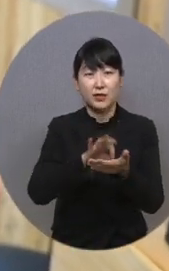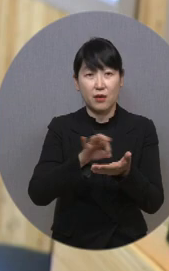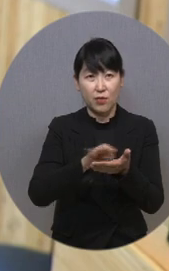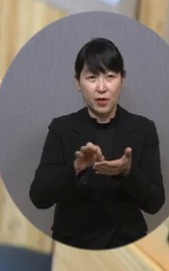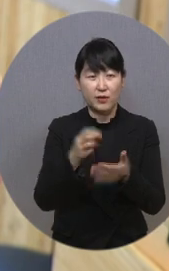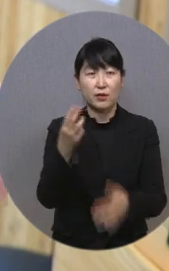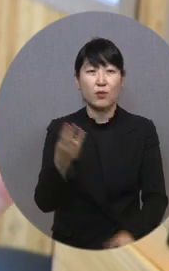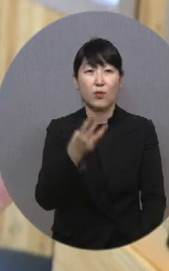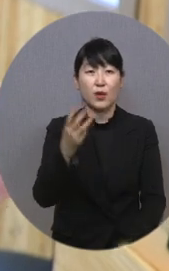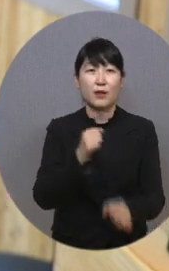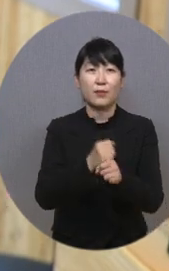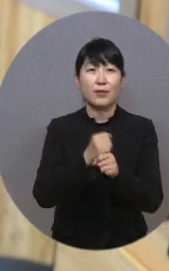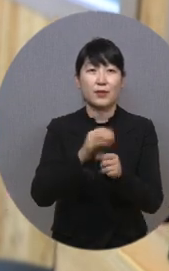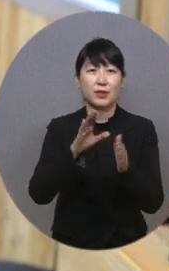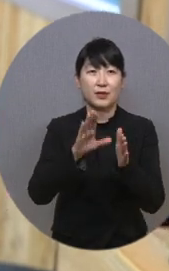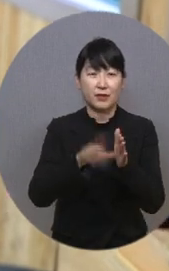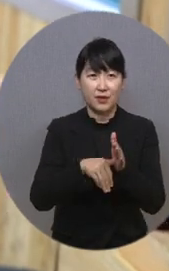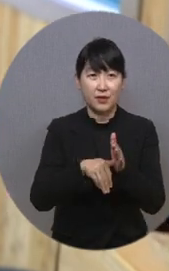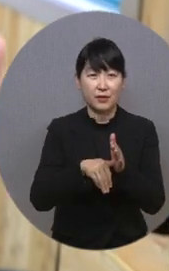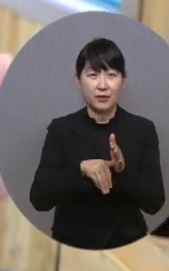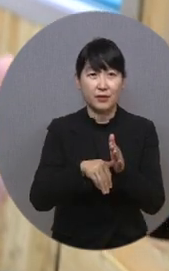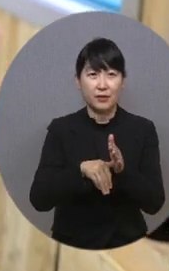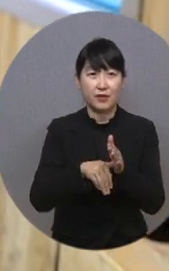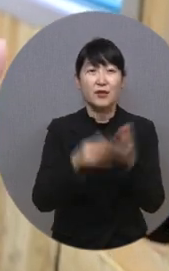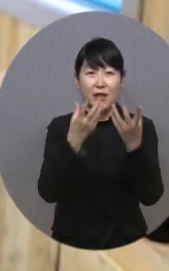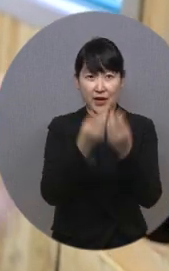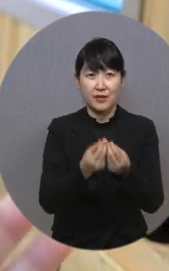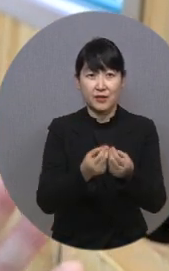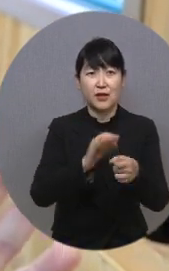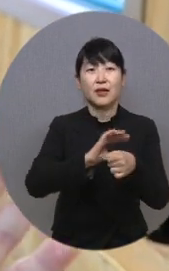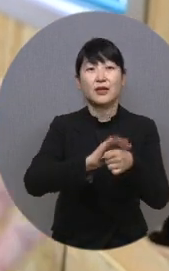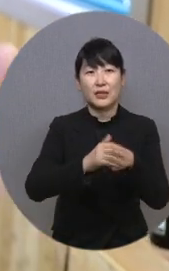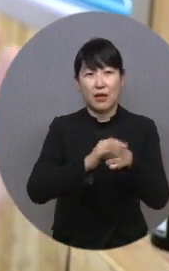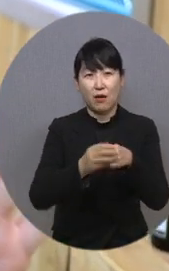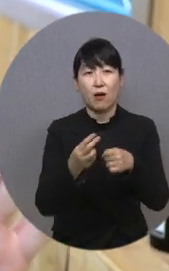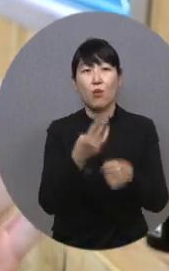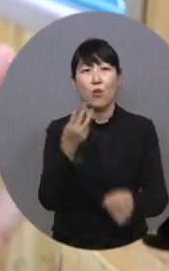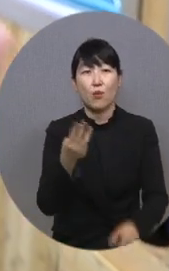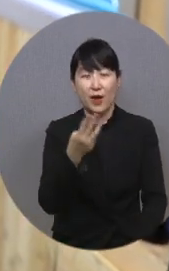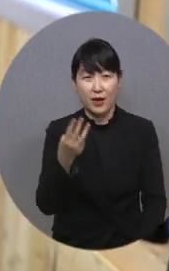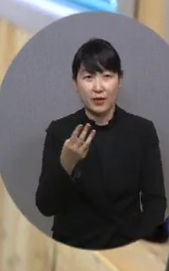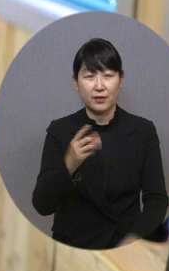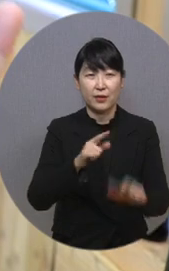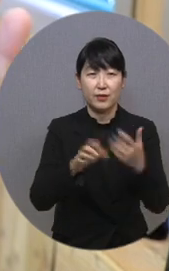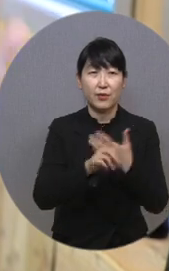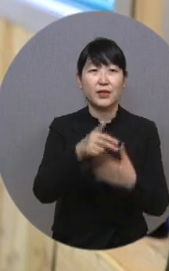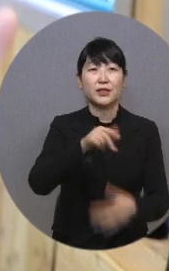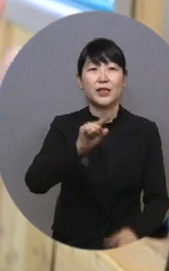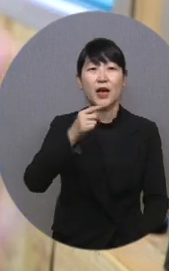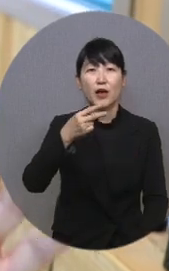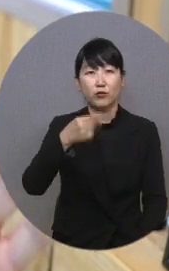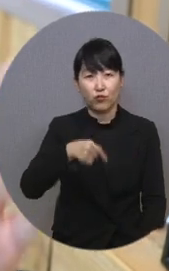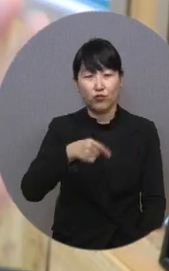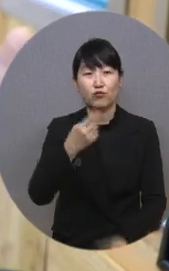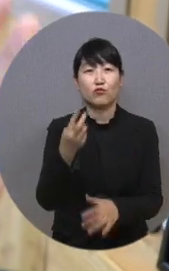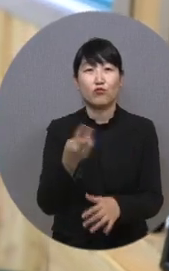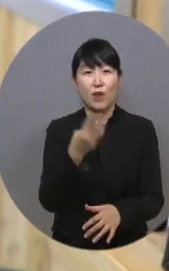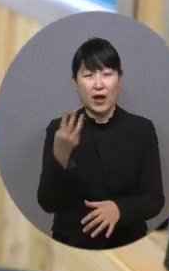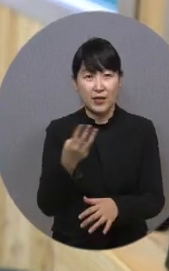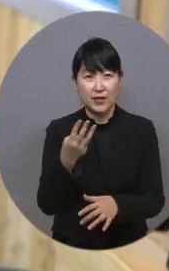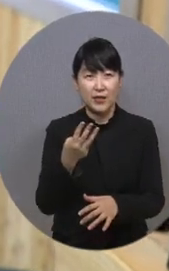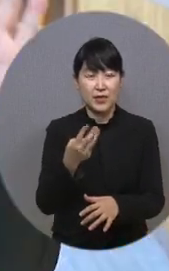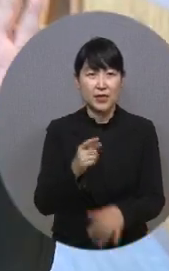때에는 앞에다가 사과, 예를 들어서 사과 와인은 사과 와인 네. 아니면 뭐 자두 와인은 자두 와인 네.